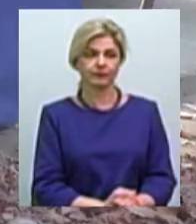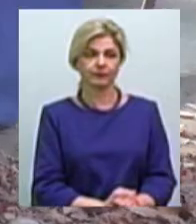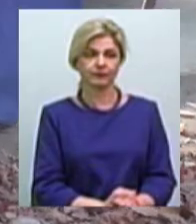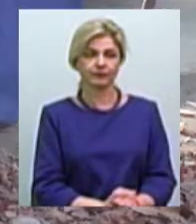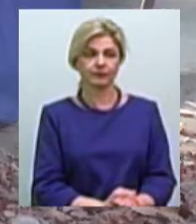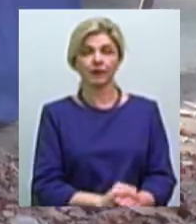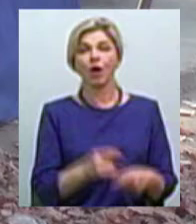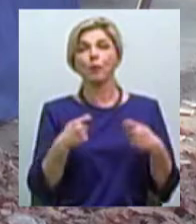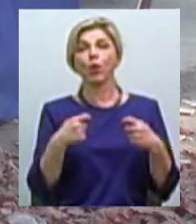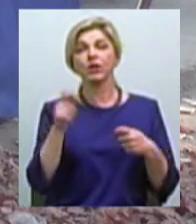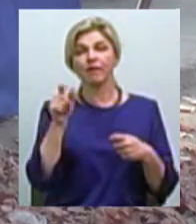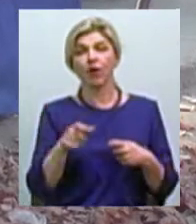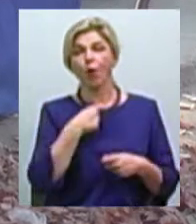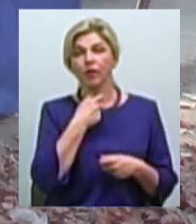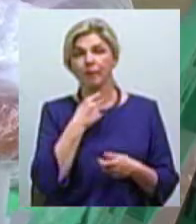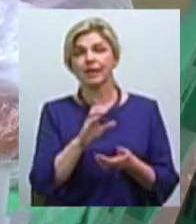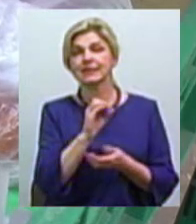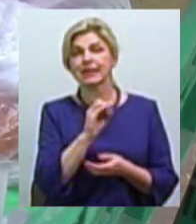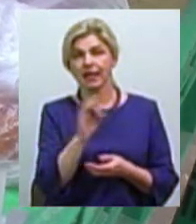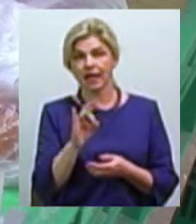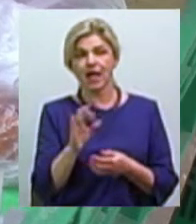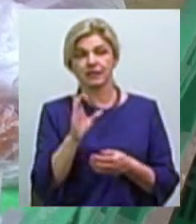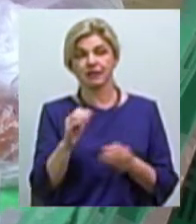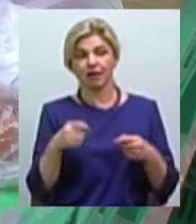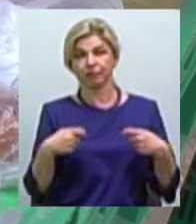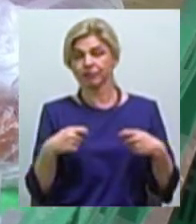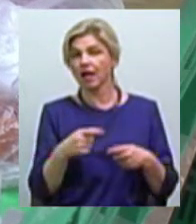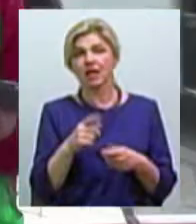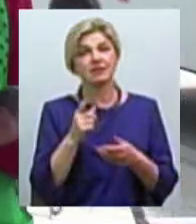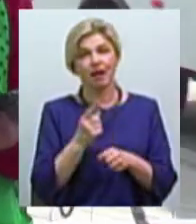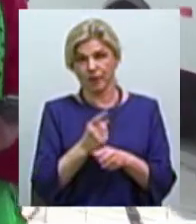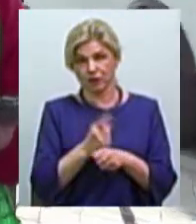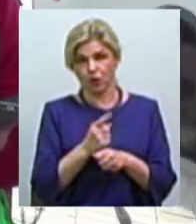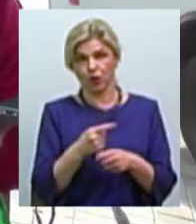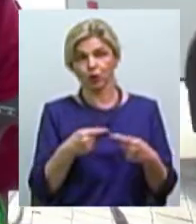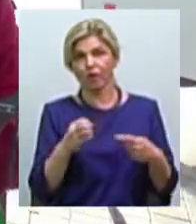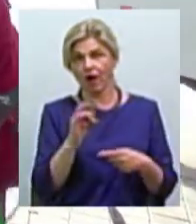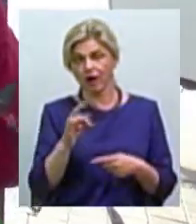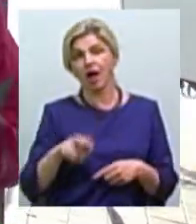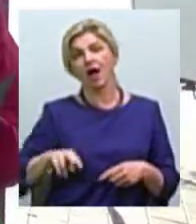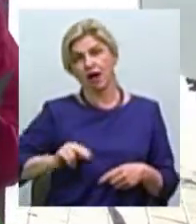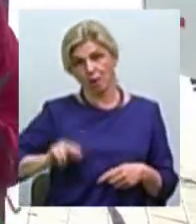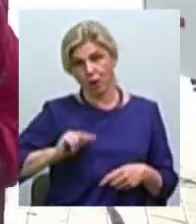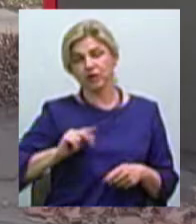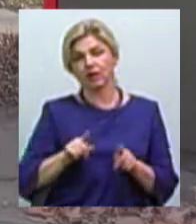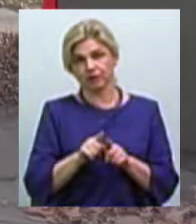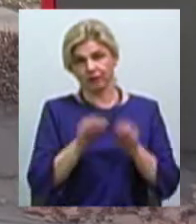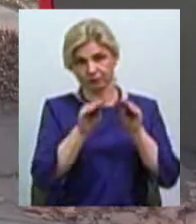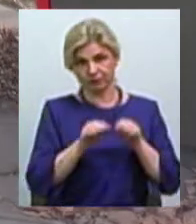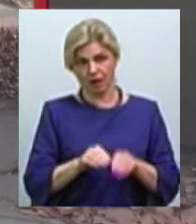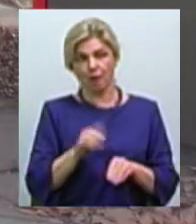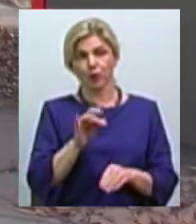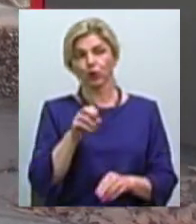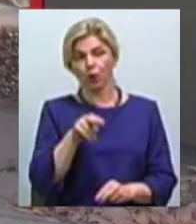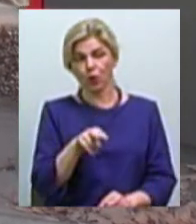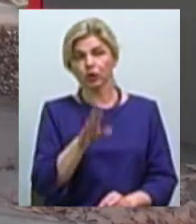На продавчиню ковбас та сиру з прилавку, не обладнаного для таких товарів, представники адміністрації також складають протокол. Олена Альохіна мешкає